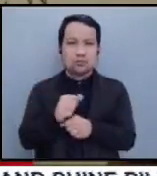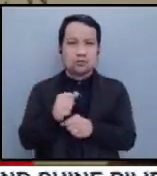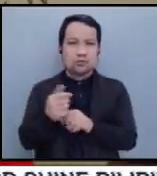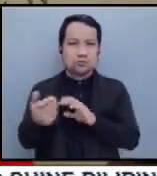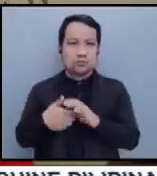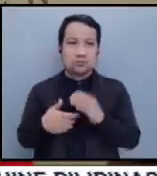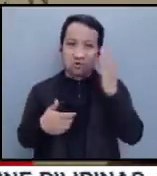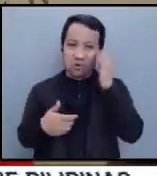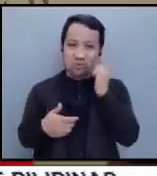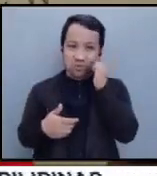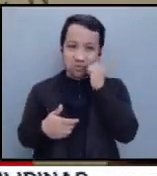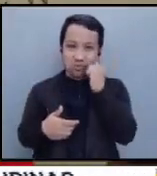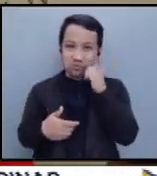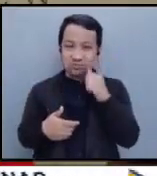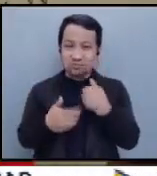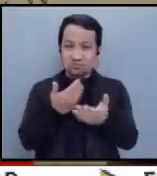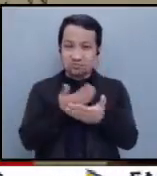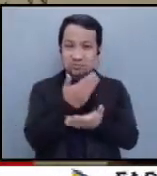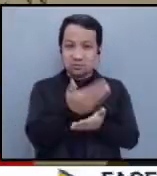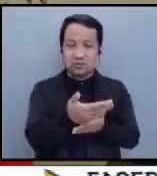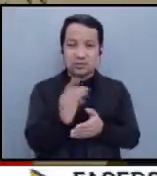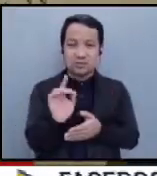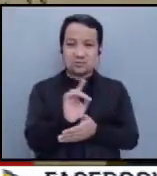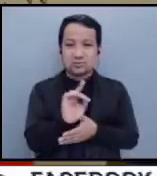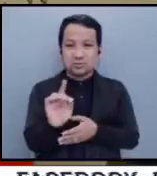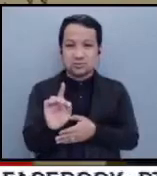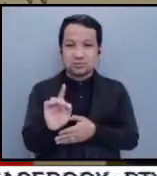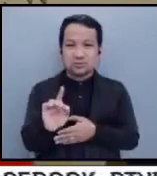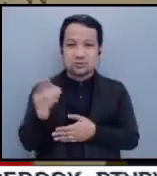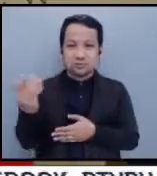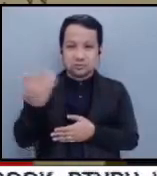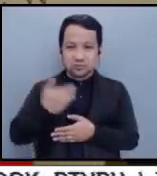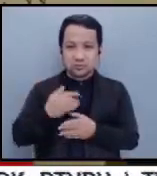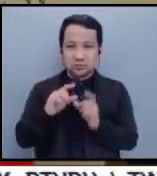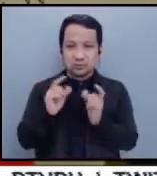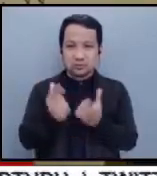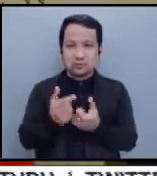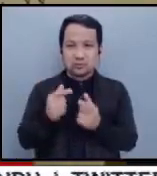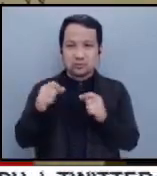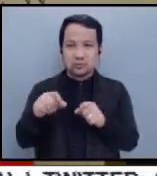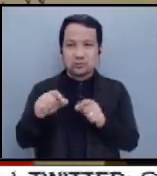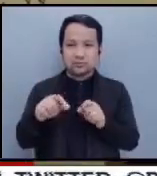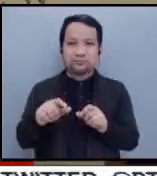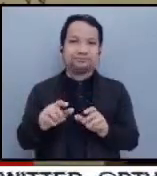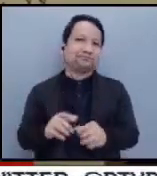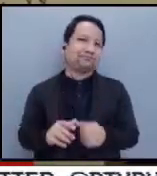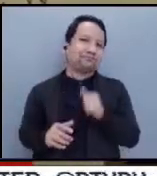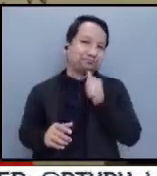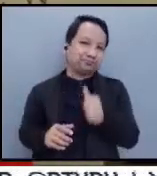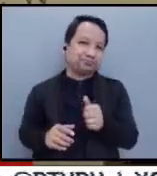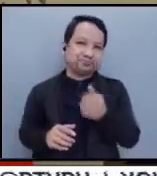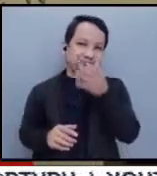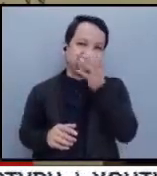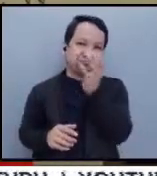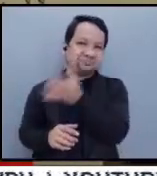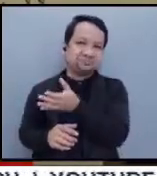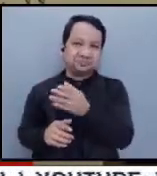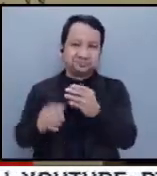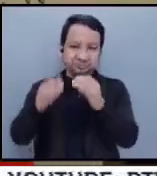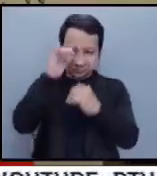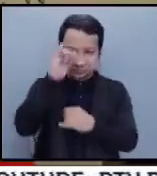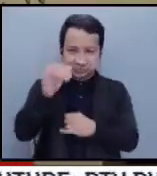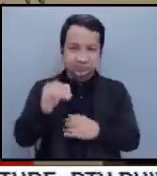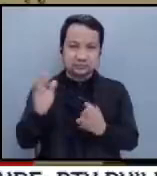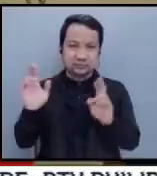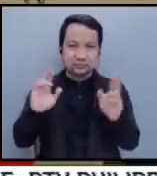nang mamili sa Divisoria. Ilang beses nang lumapit ang grupo ng mga vendors kay Moreno pero hindi umano sila pinakikinggan. Inihanda na